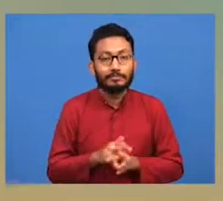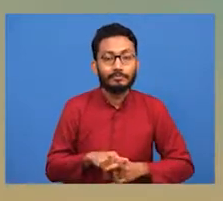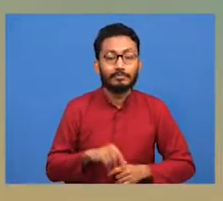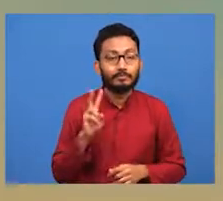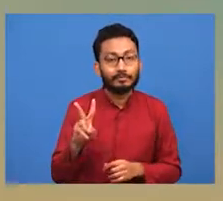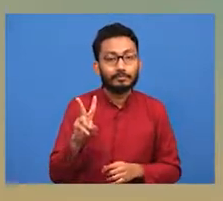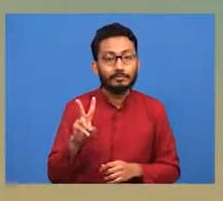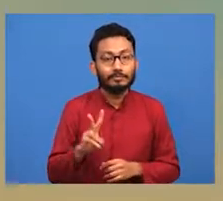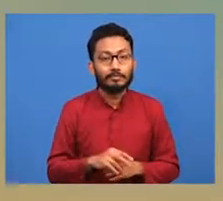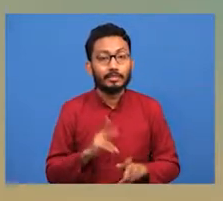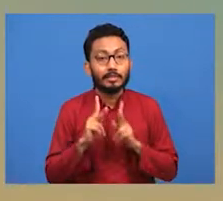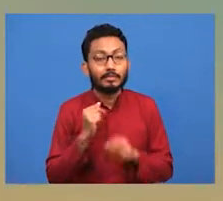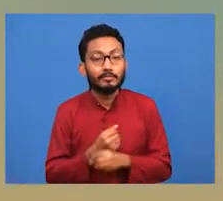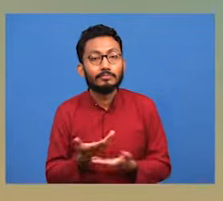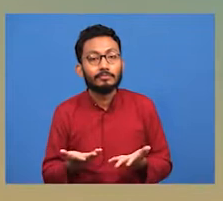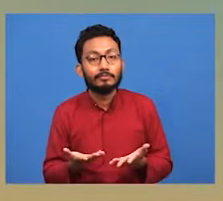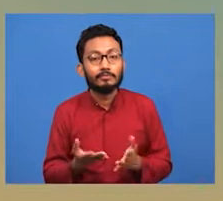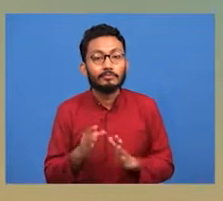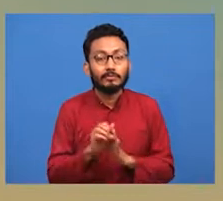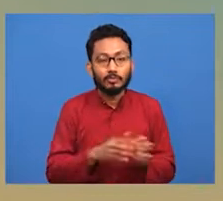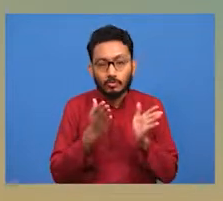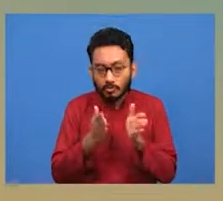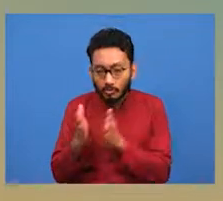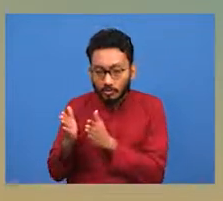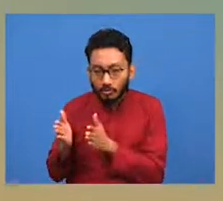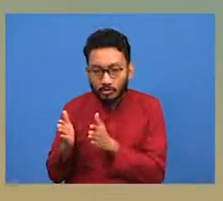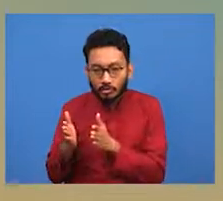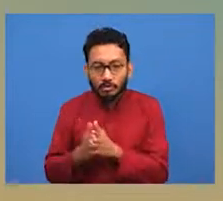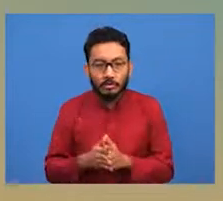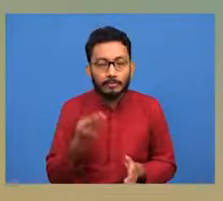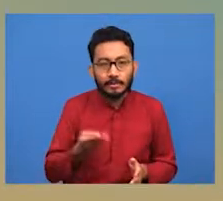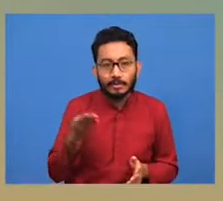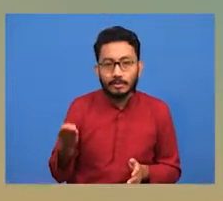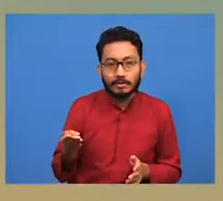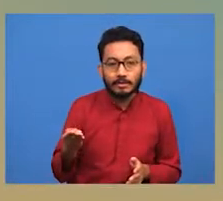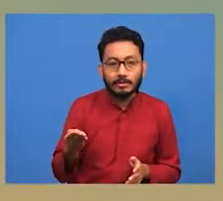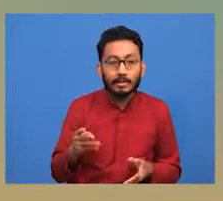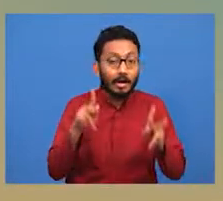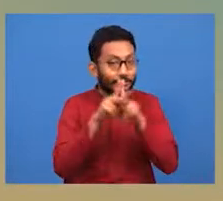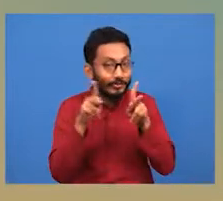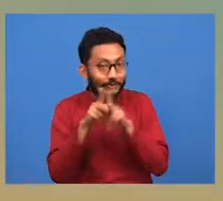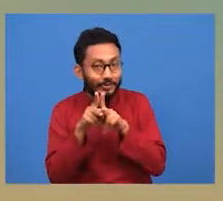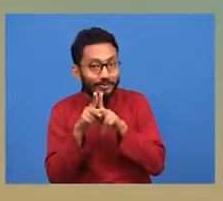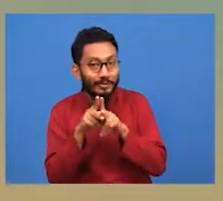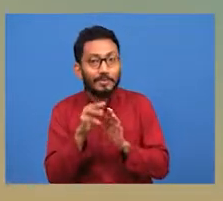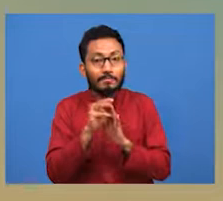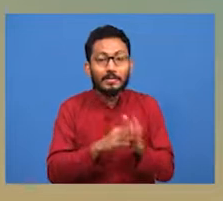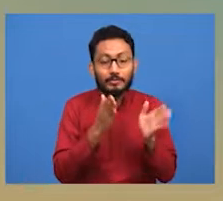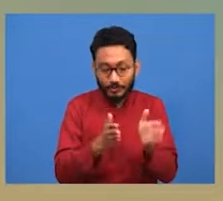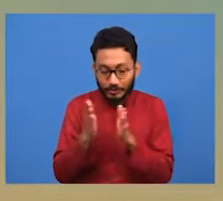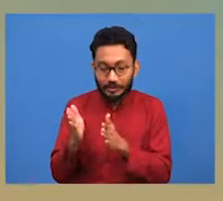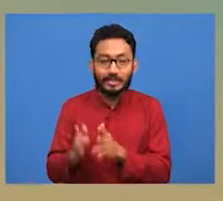Kedua, kata kerja menyusun. Objek kasut.